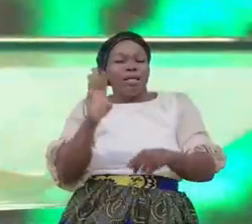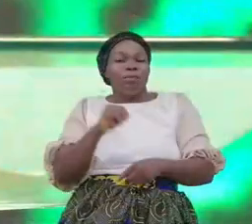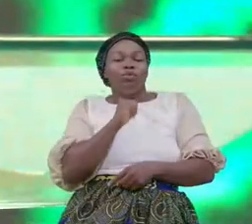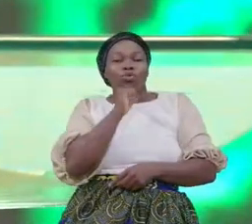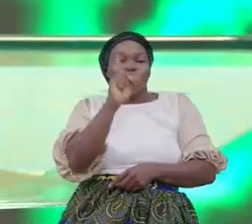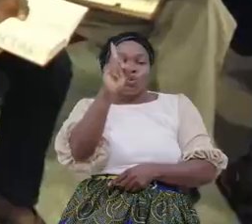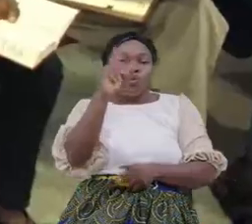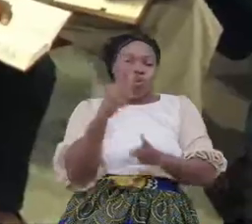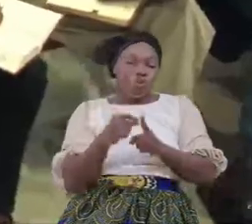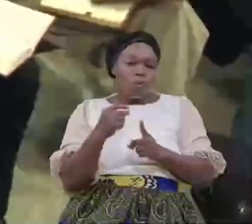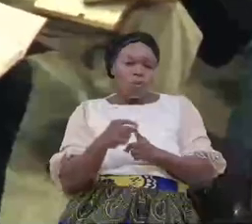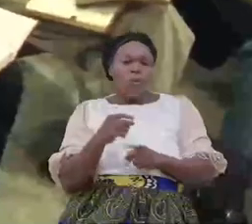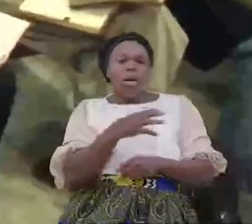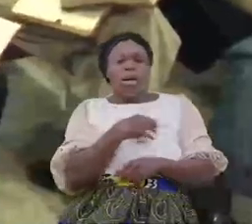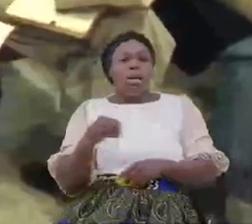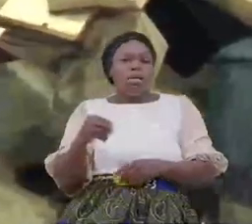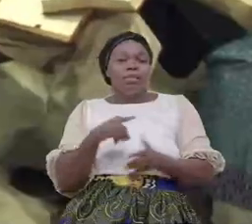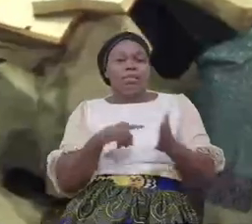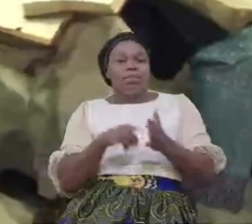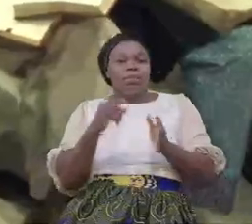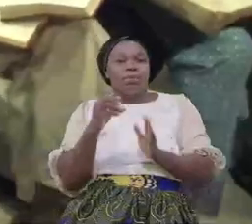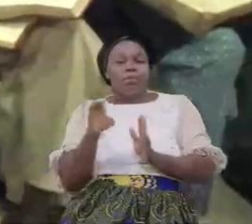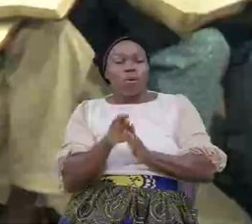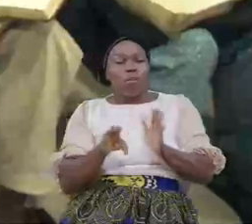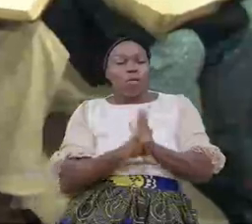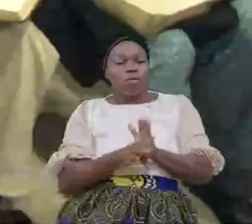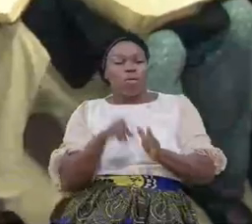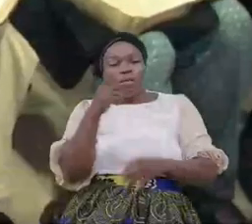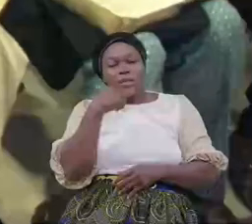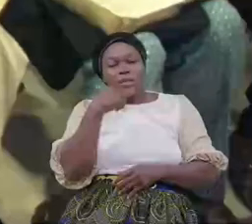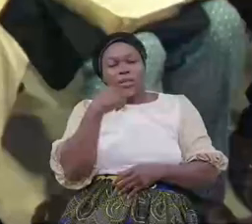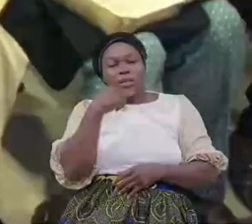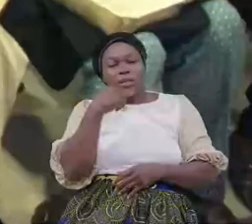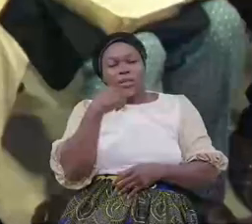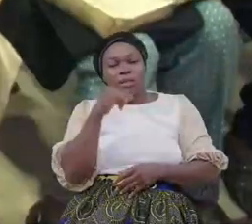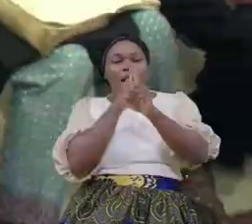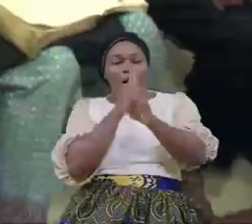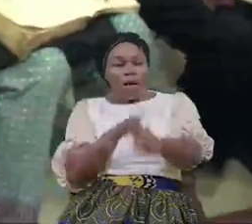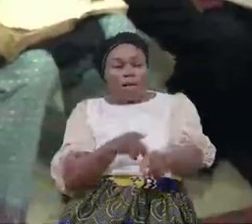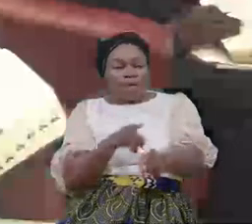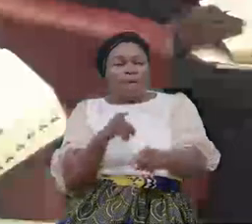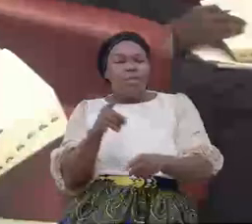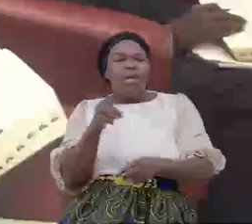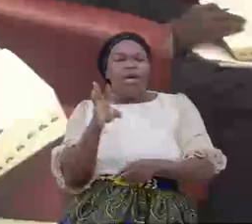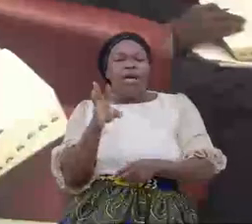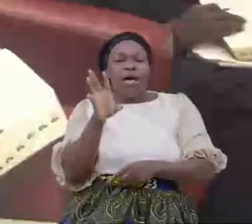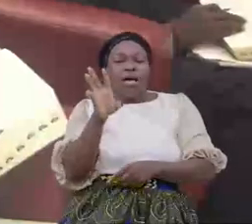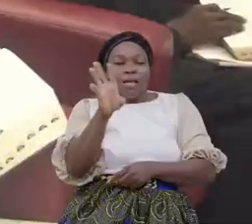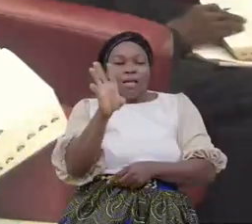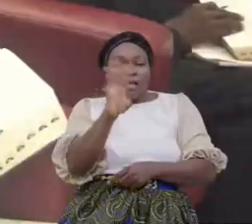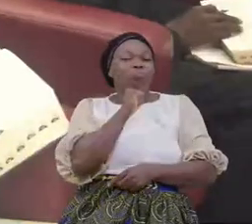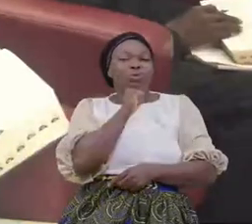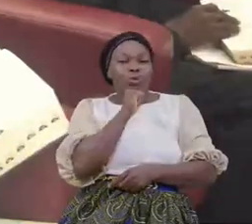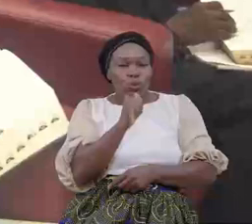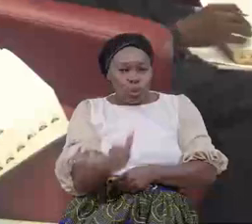mot, car le roi avait donné cet ordre. Dites-le-moi, qu'est-ce qu'ils ont dit? Je dis, qu'est-ce que le roi a dit? Répondez-moi ça, dites-moi ça, lisez